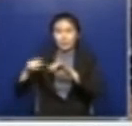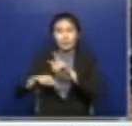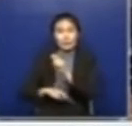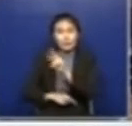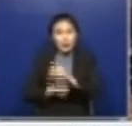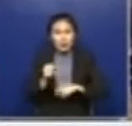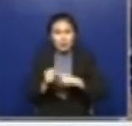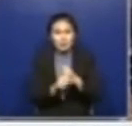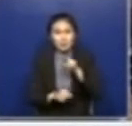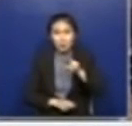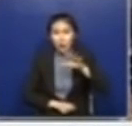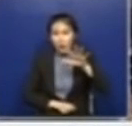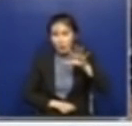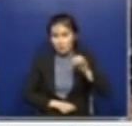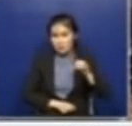ายโอนปี